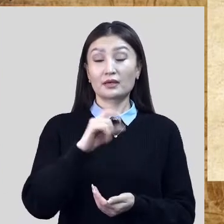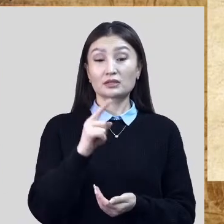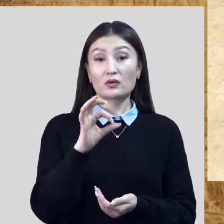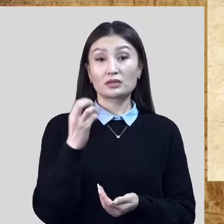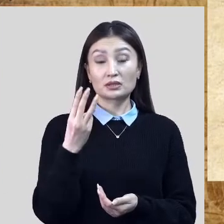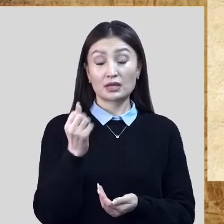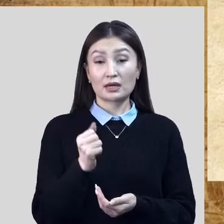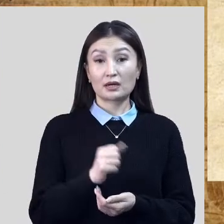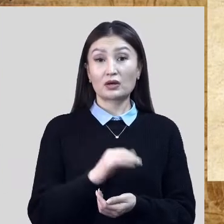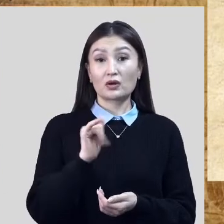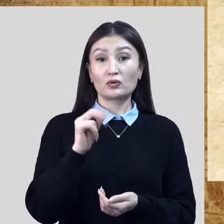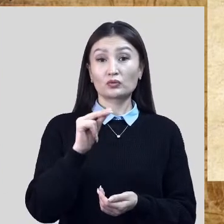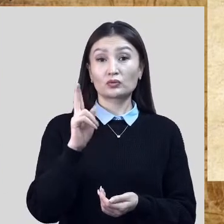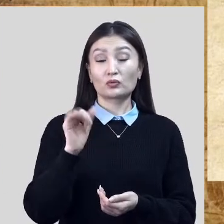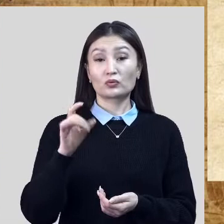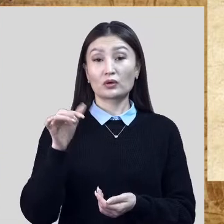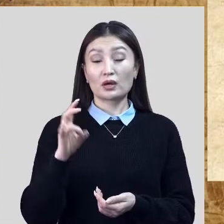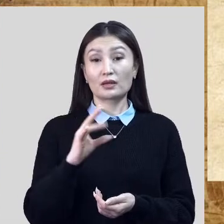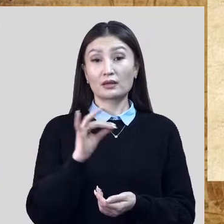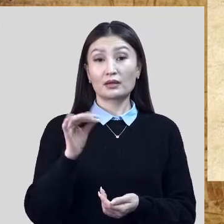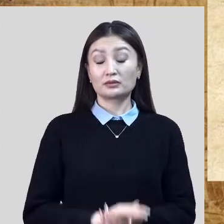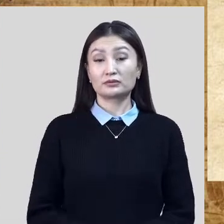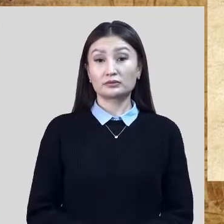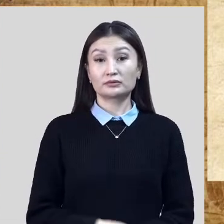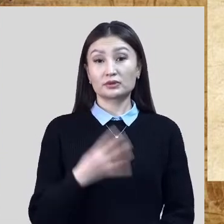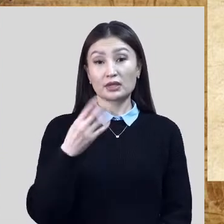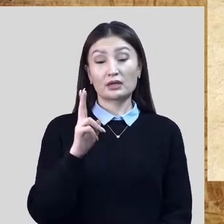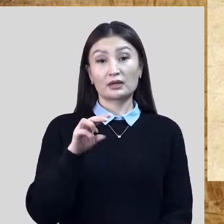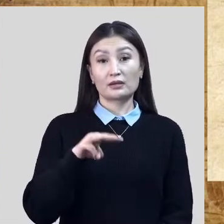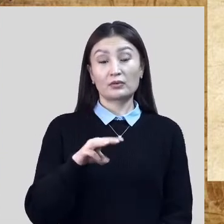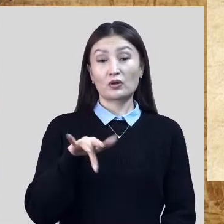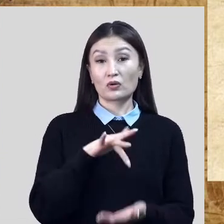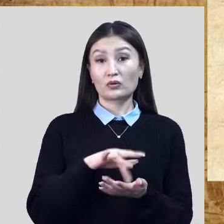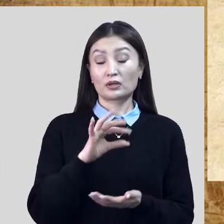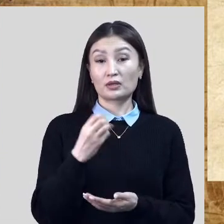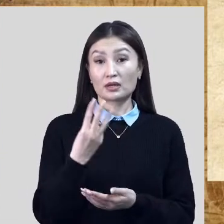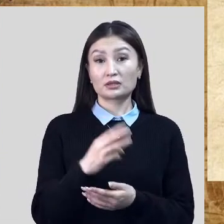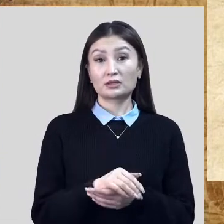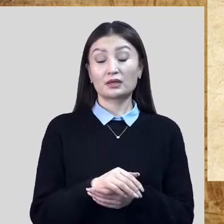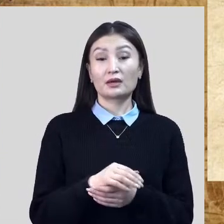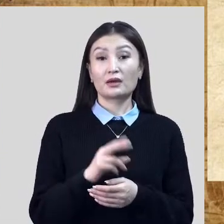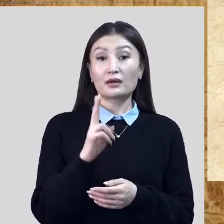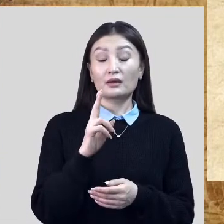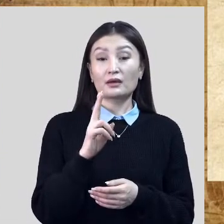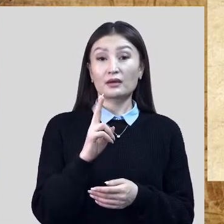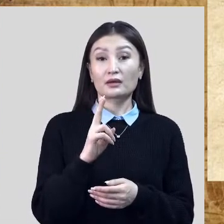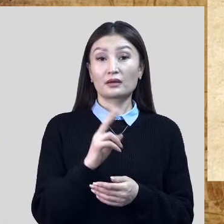Аша, Учкургана и Гульчи. В 40 километров от города Аша в распадке Шаты